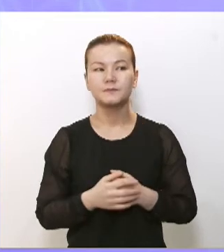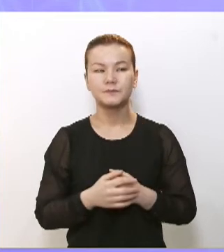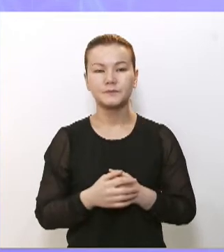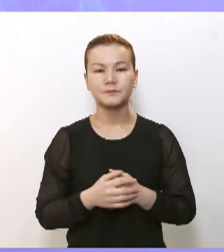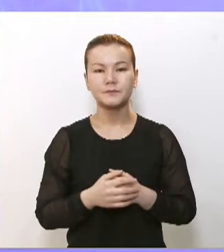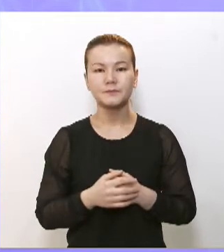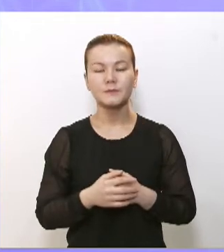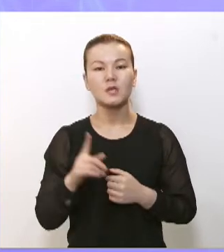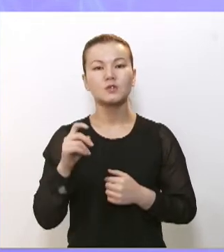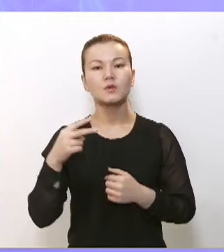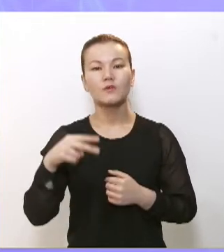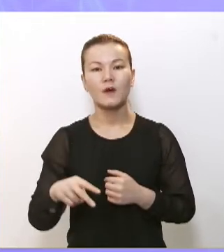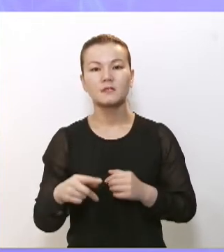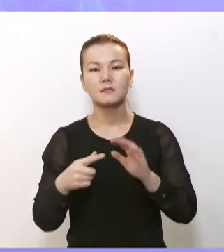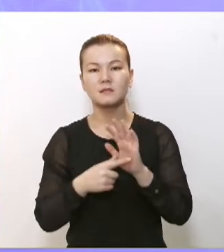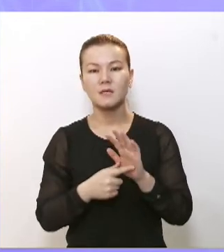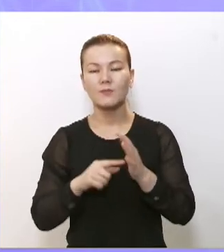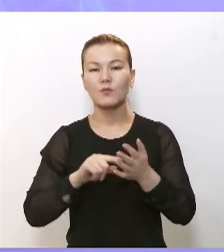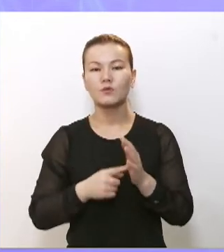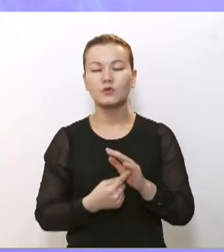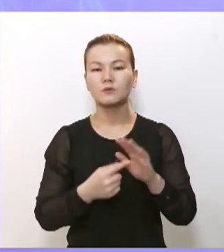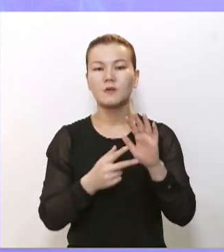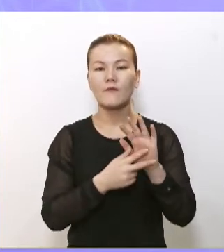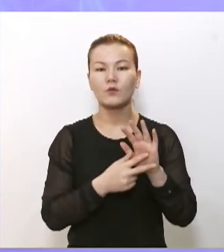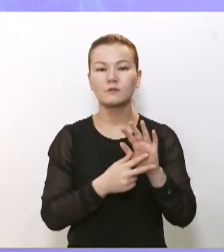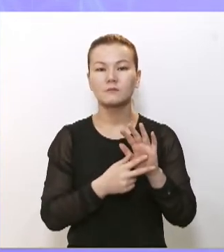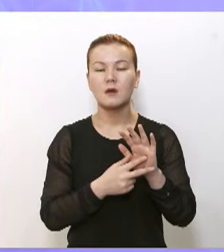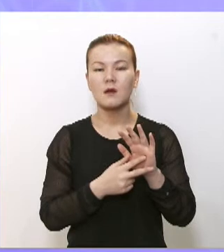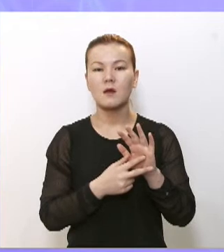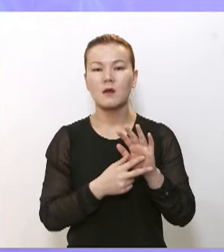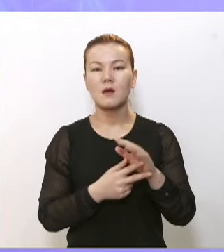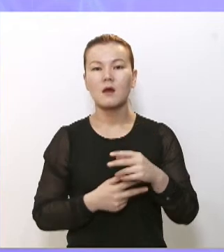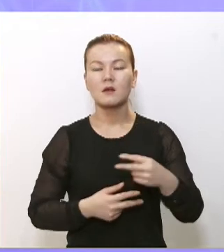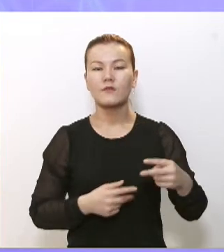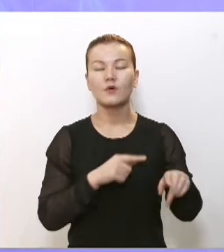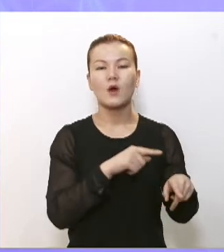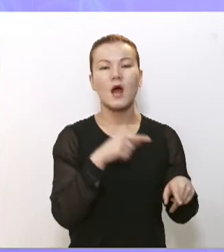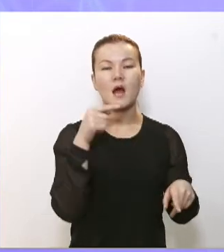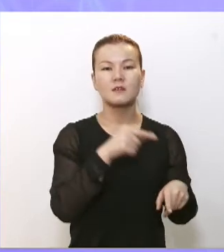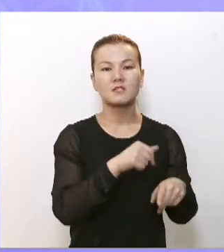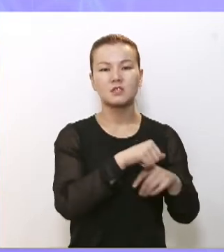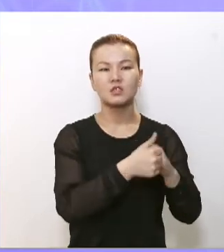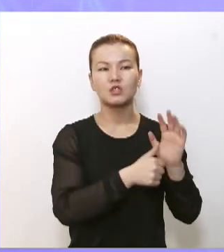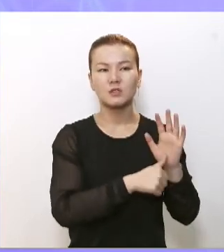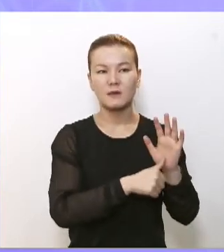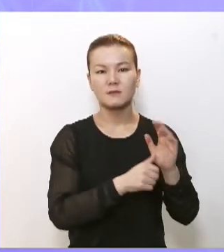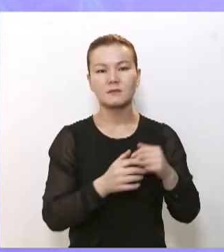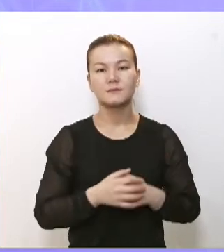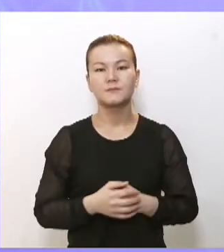сто двадцать семь умножить на восемь 1 1016